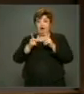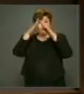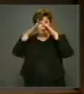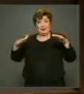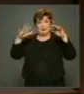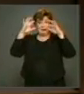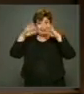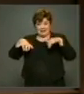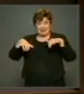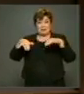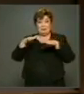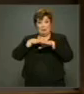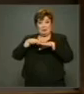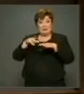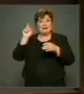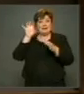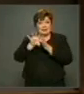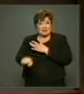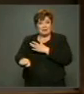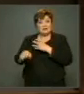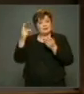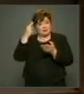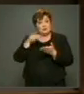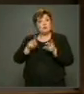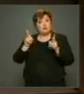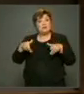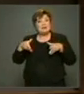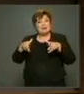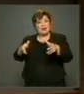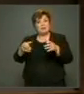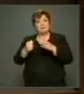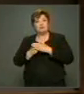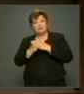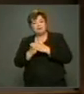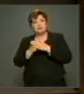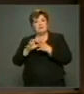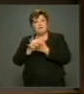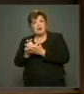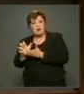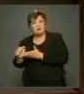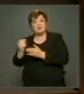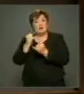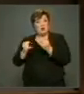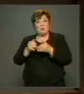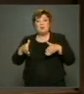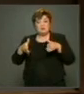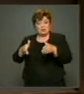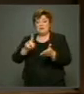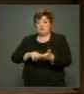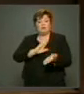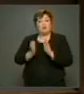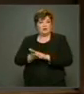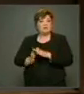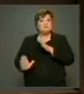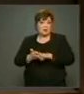rikki, pinnoite on rikki, myös tien runko heikkenee ja vaurioituu, ja lopulta tie joudutaan peruskorjaamaan.